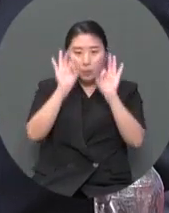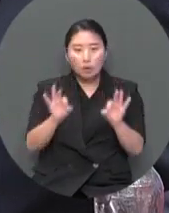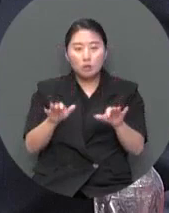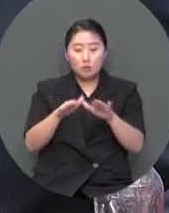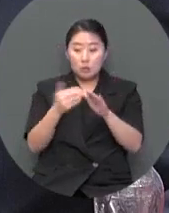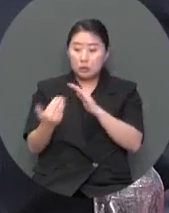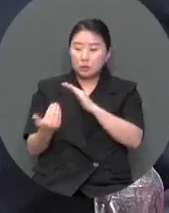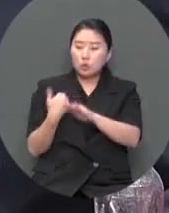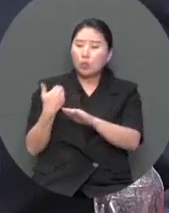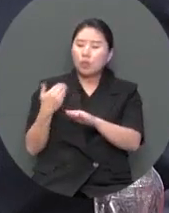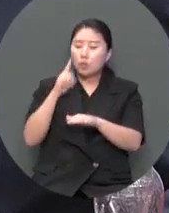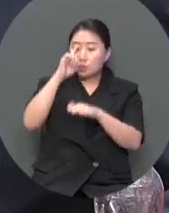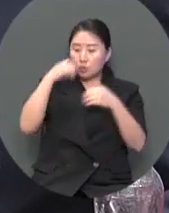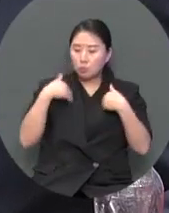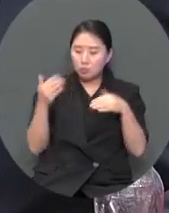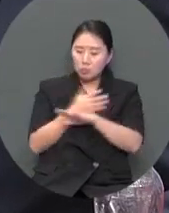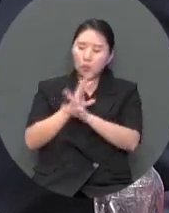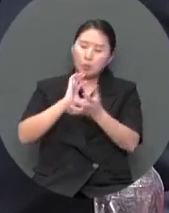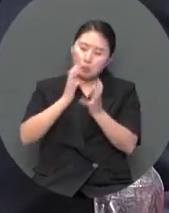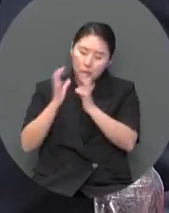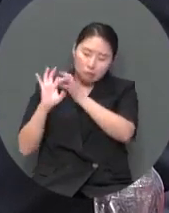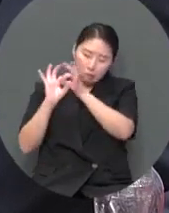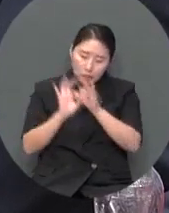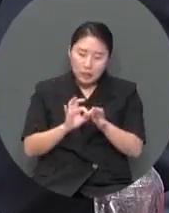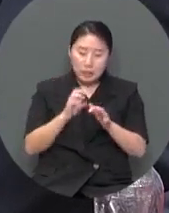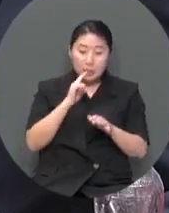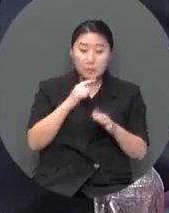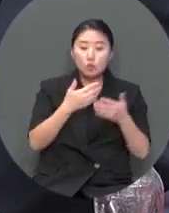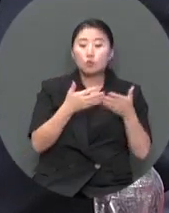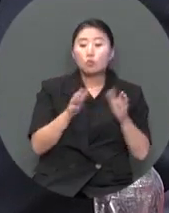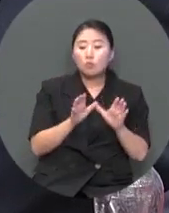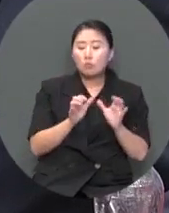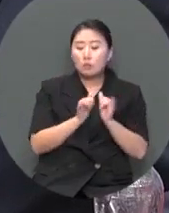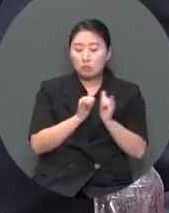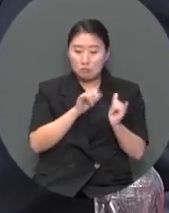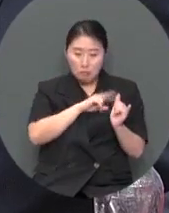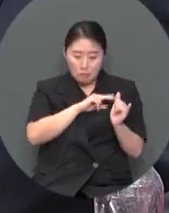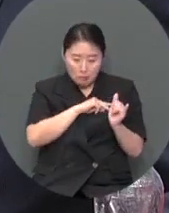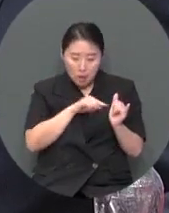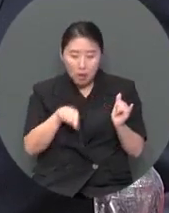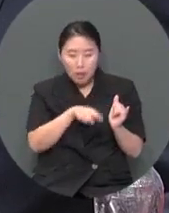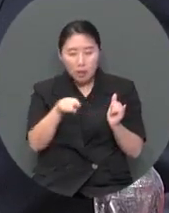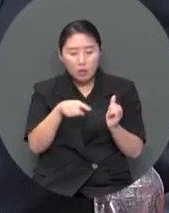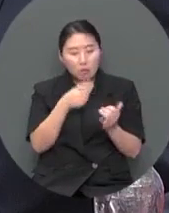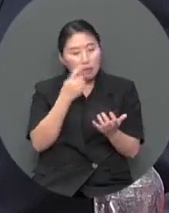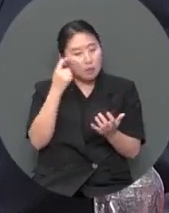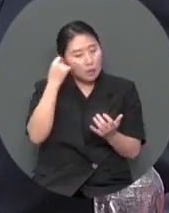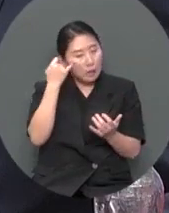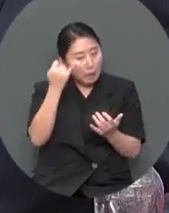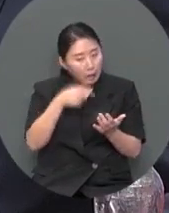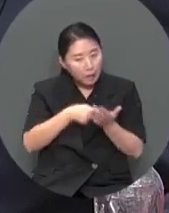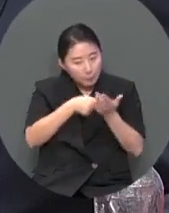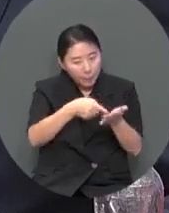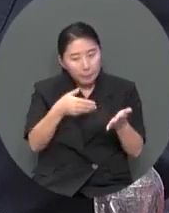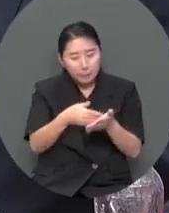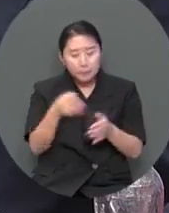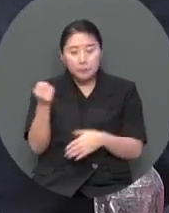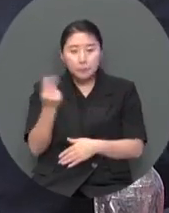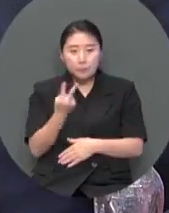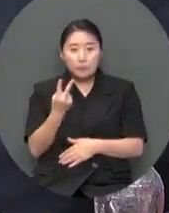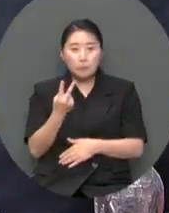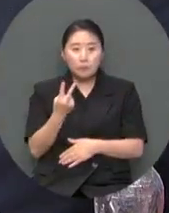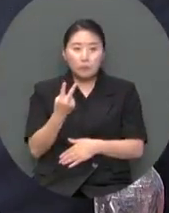전 정부에서부터 논의가 돼서 민주당 의원님들께서 안을 제안하시고 또